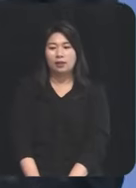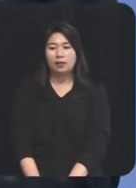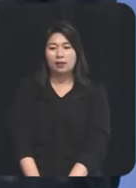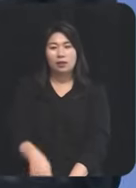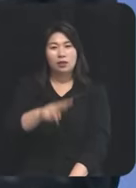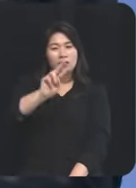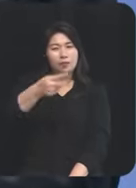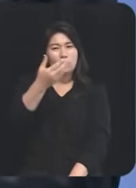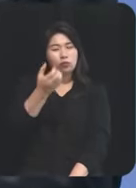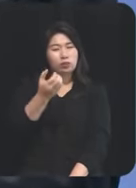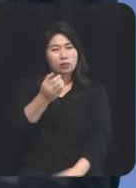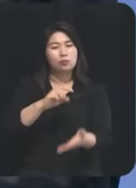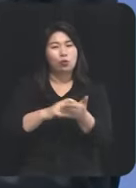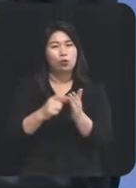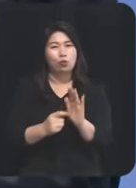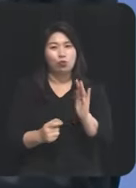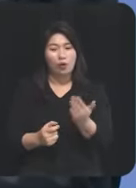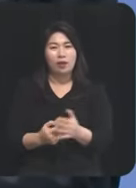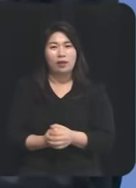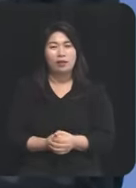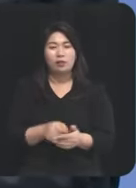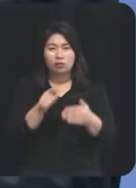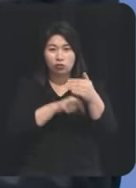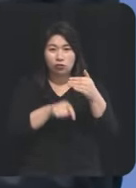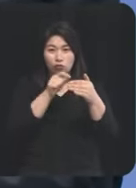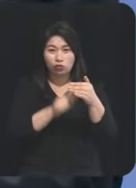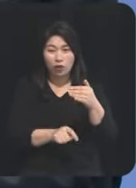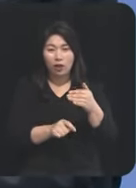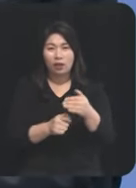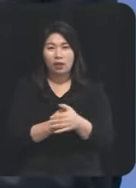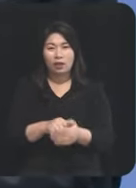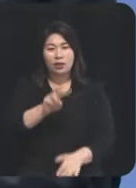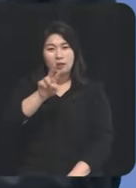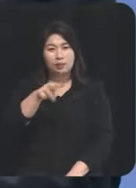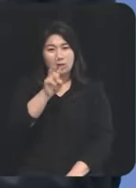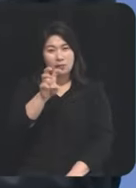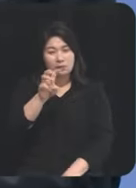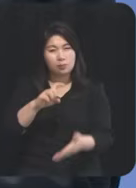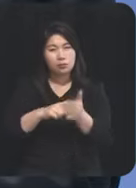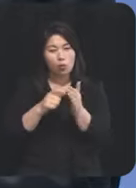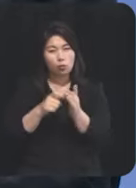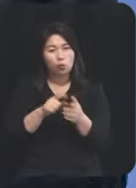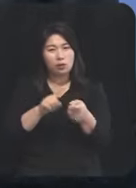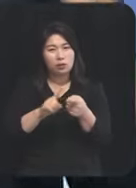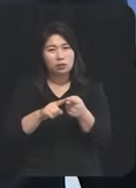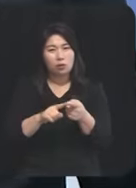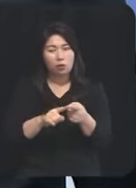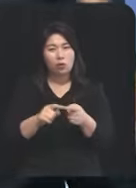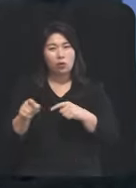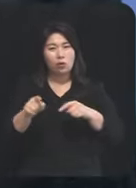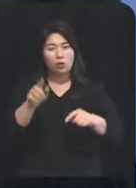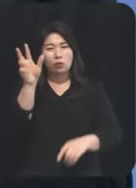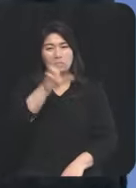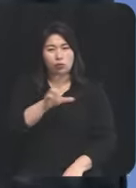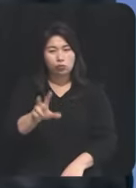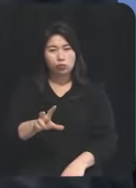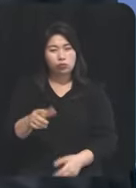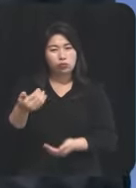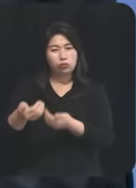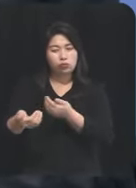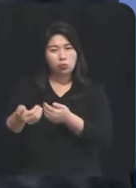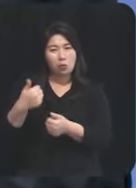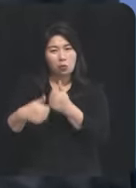한 290개 정도 되더라고요. 네네네. 그중에 이제 한 230개 정도를 놓고 여러 자치단체끼리 경쟁을 할